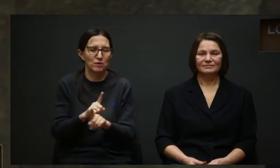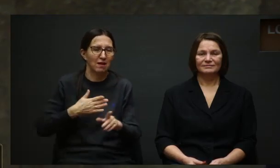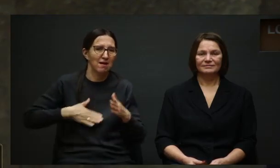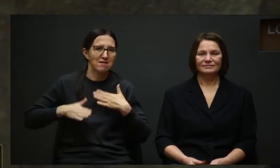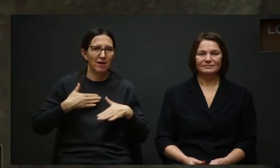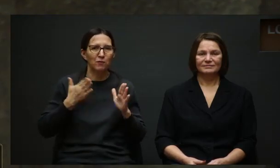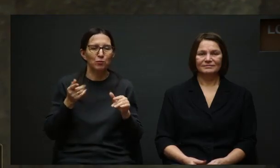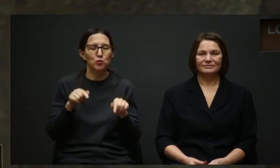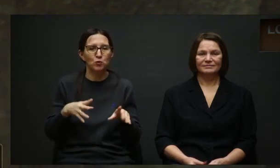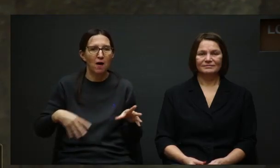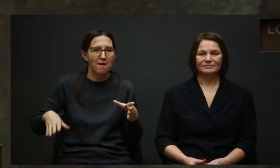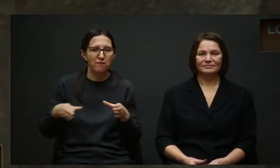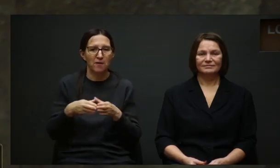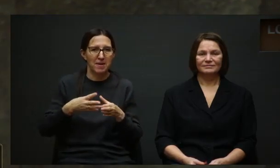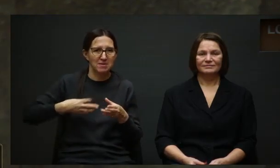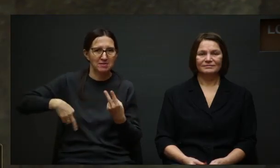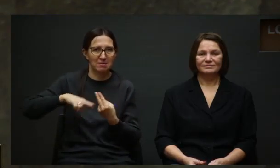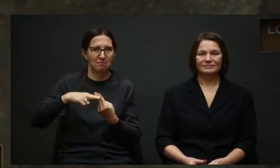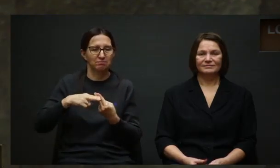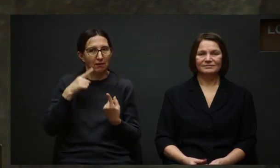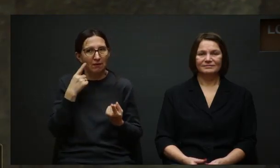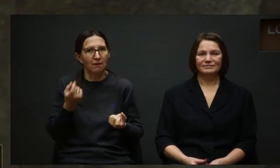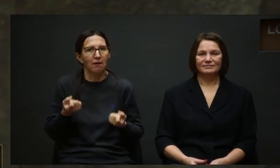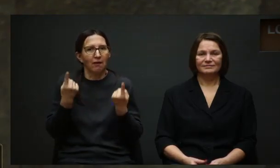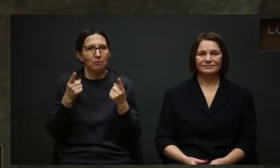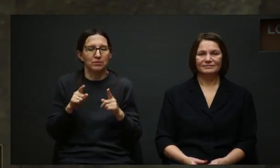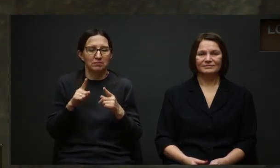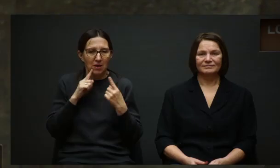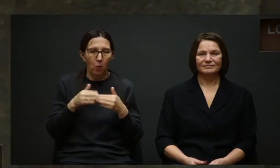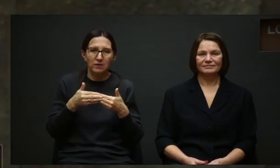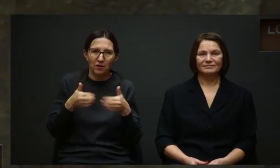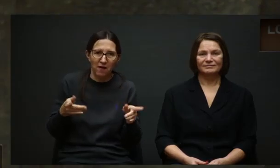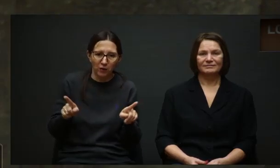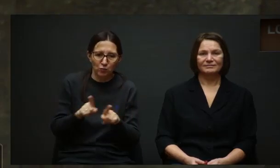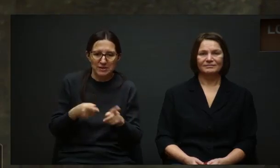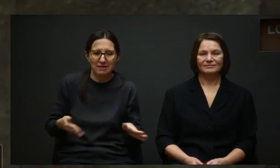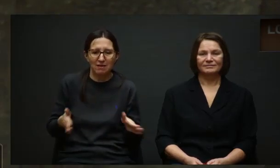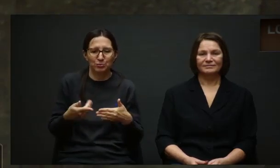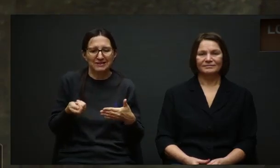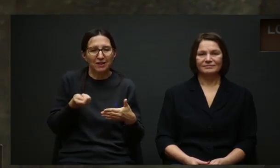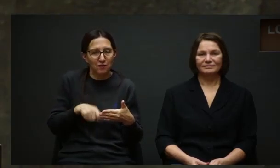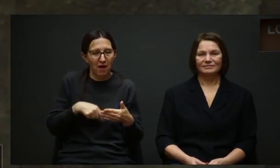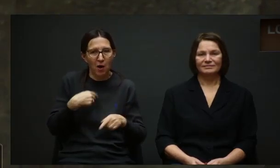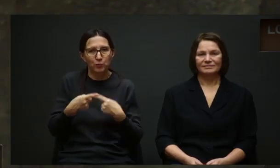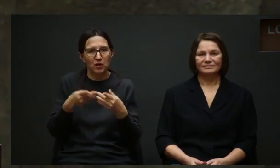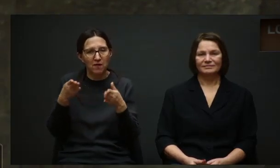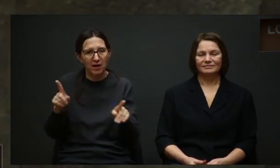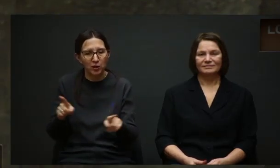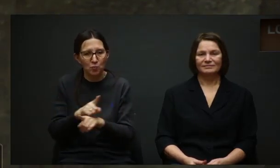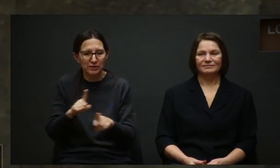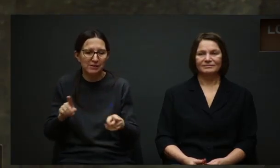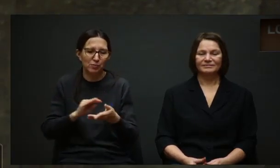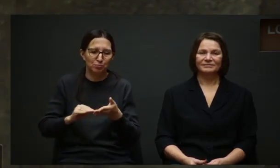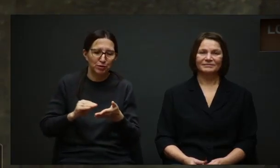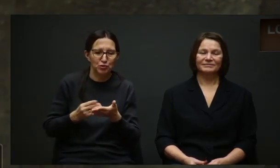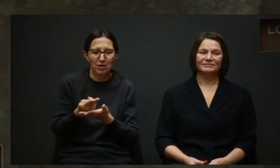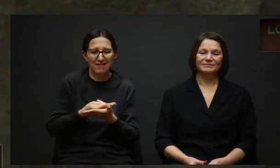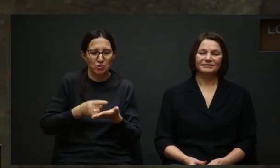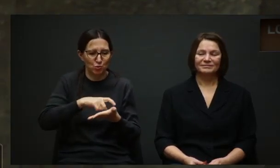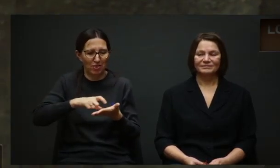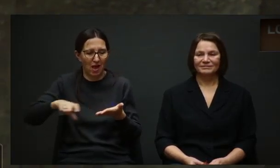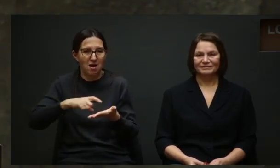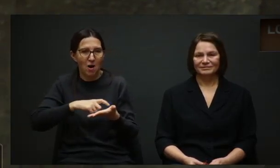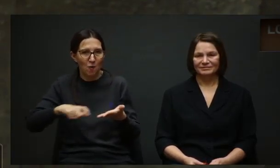радоваться тому, что они вместе с нами открывают его, закрывают его, говорят о нем, пишут о нем, рисуют комиксы о нем